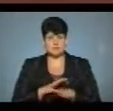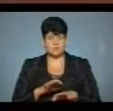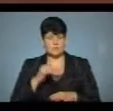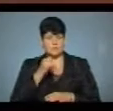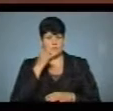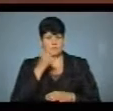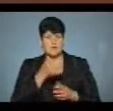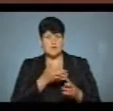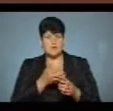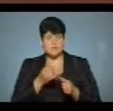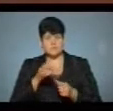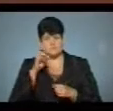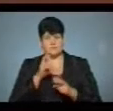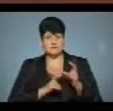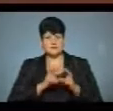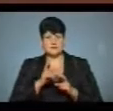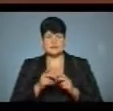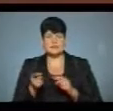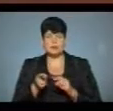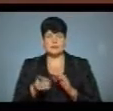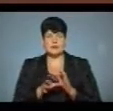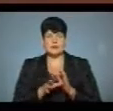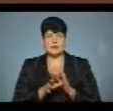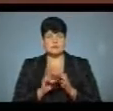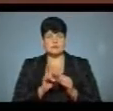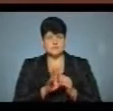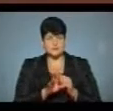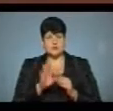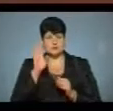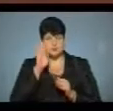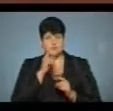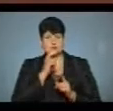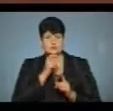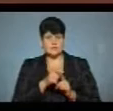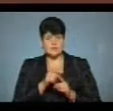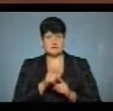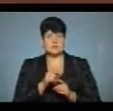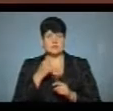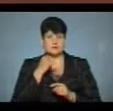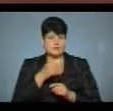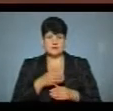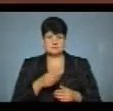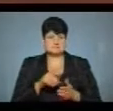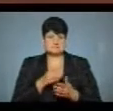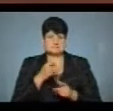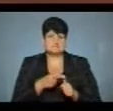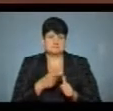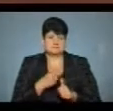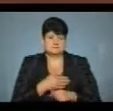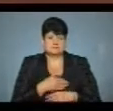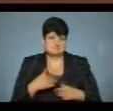зателефонували в приймальню комунального підприємства «Тернопільелектротранс». Чоловік, що відповів на дзвінок, не представився і повідомив, що